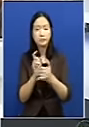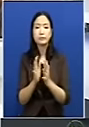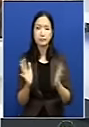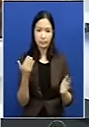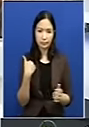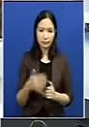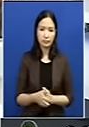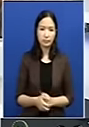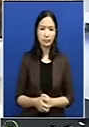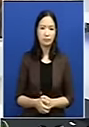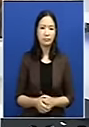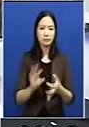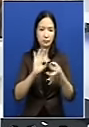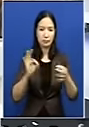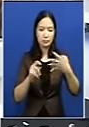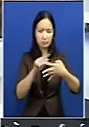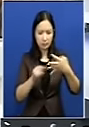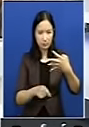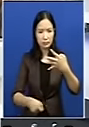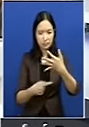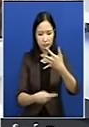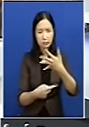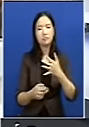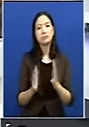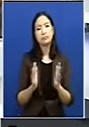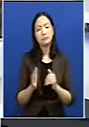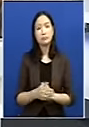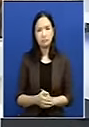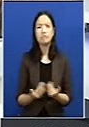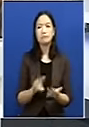ควรนะคะมากกว่า4คำถามตามปกติเพราะเดี๋ยวจะไม่เจอท่านหลายวันนะคะต้องเดินทางไปต่างประเทศ